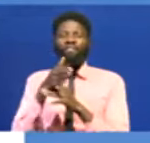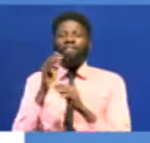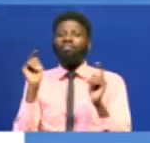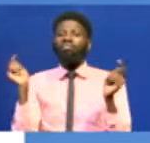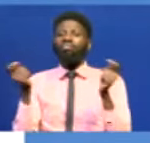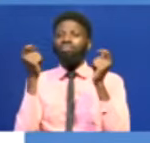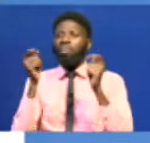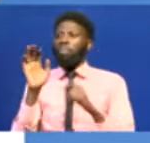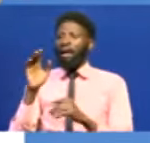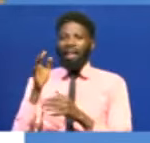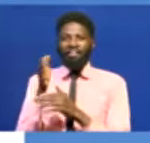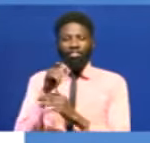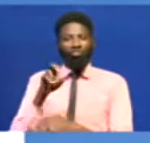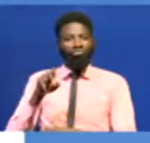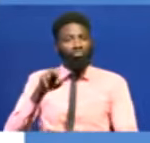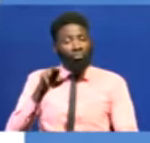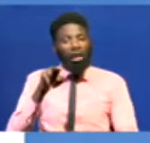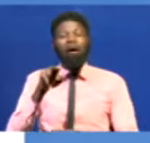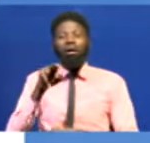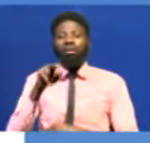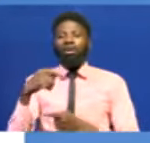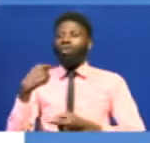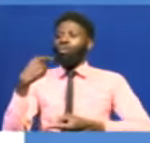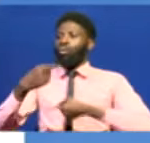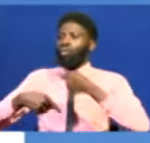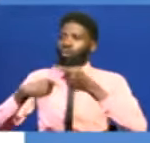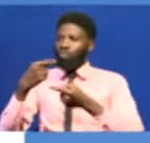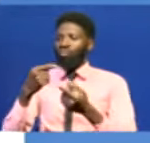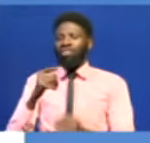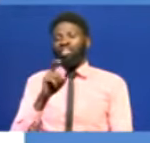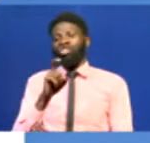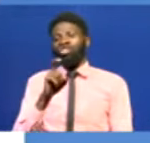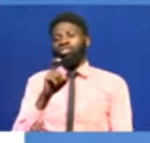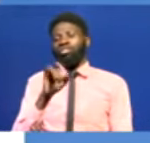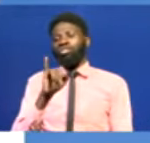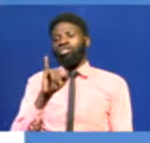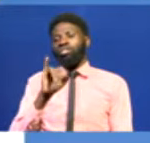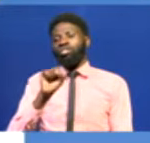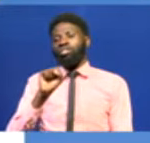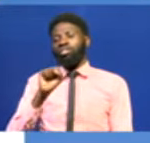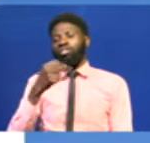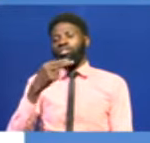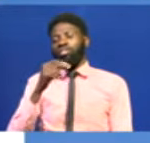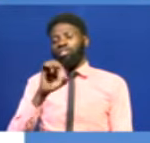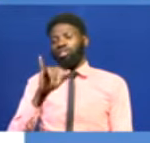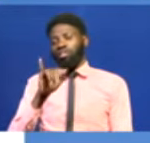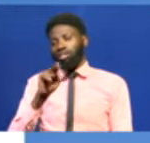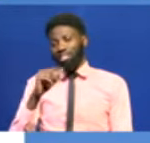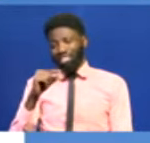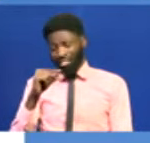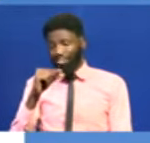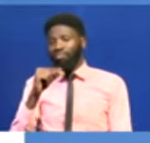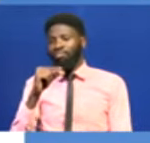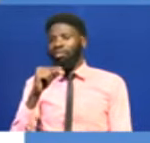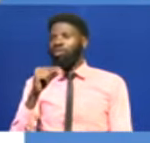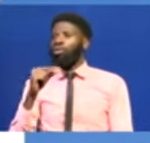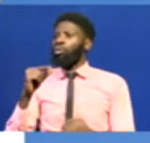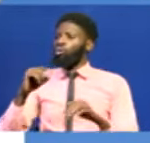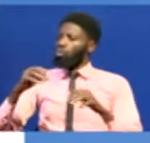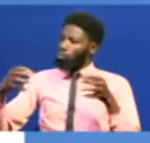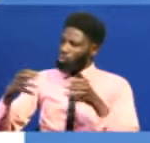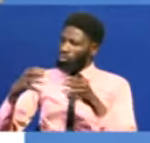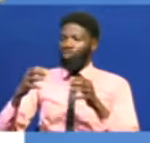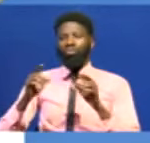kamba linaendelea katika kaunti ya Shuyi na kuvutia makundi ya watalii kwenye kaunti hii